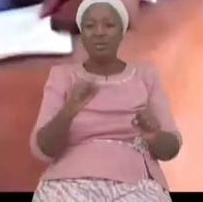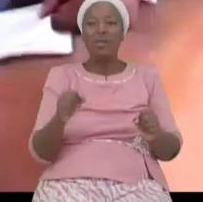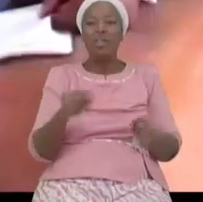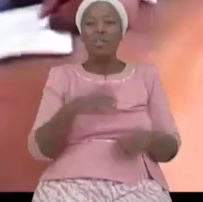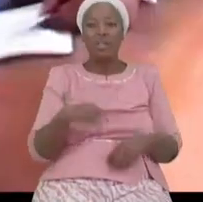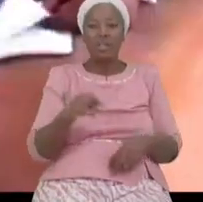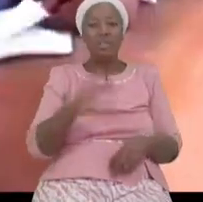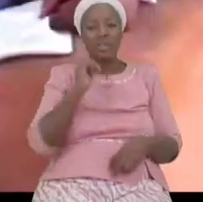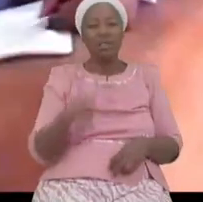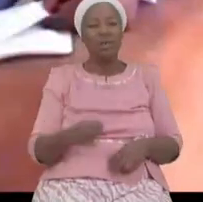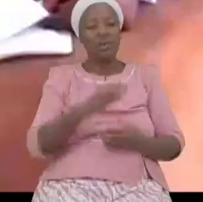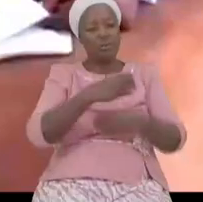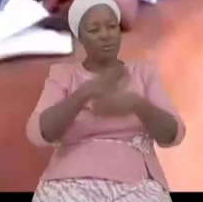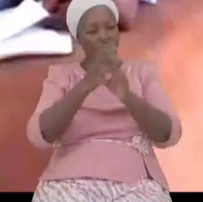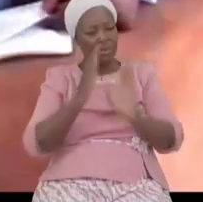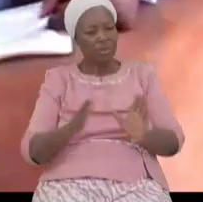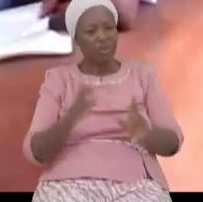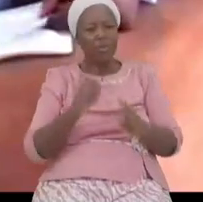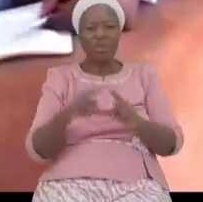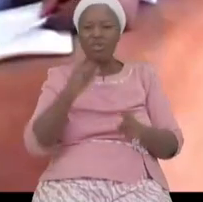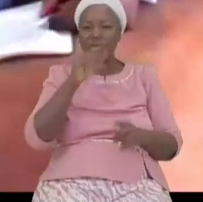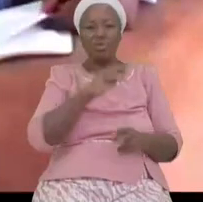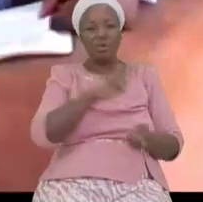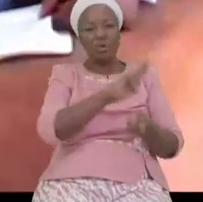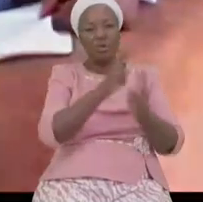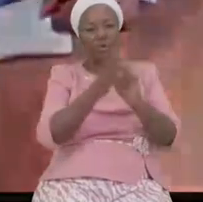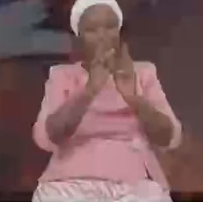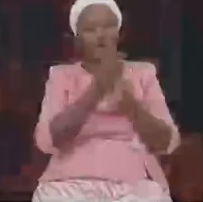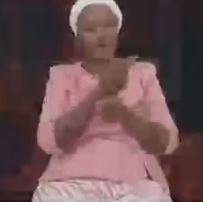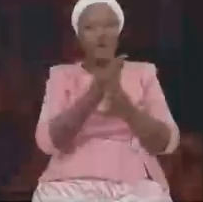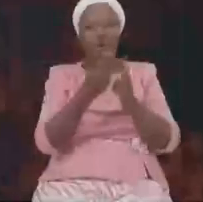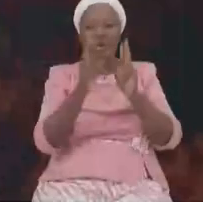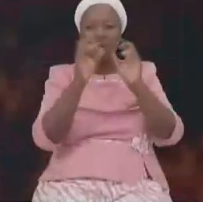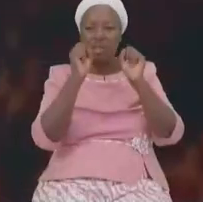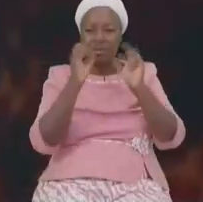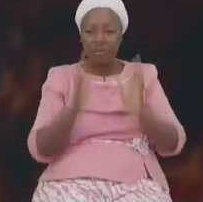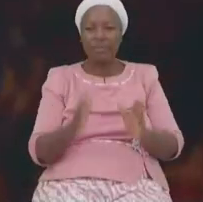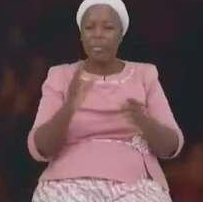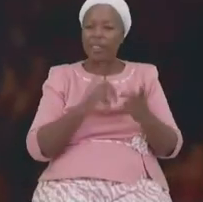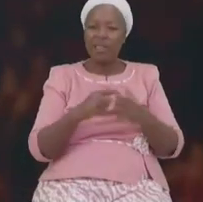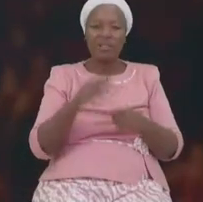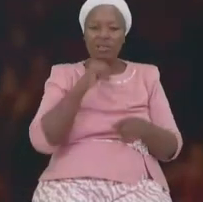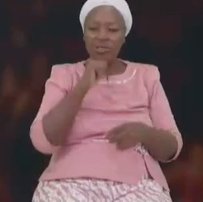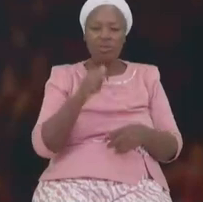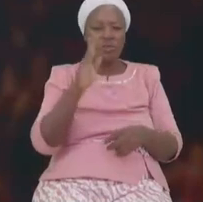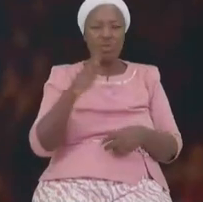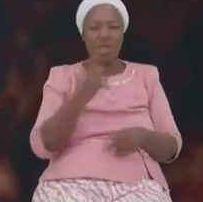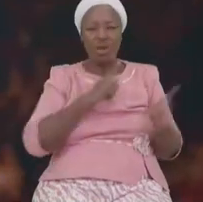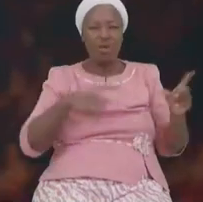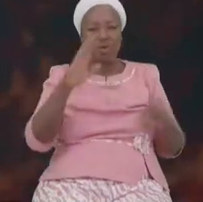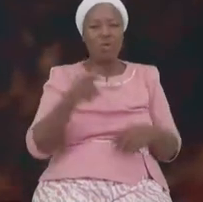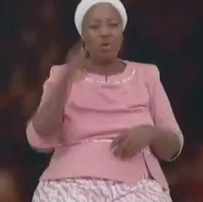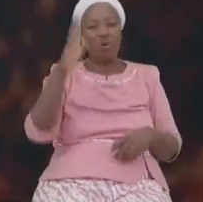il n'est pas ton rédempteur. Il est ton créateur, mais il n'est pas l'Éternel ton Dieu. Parce que